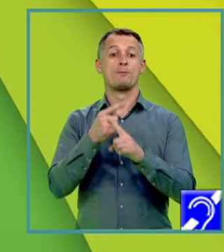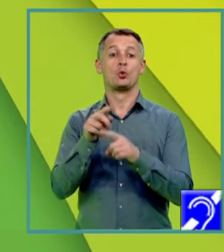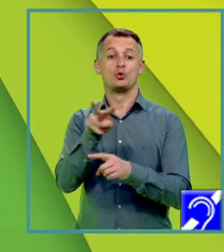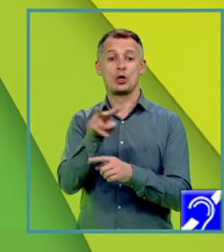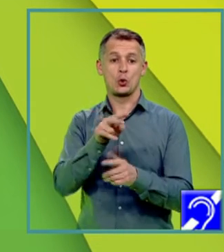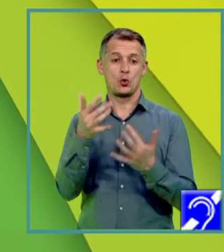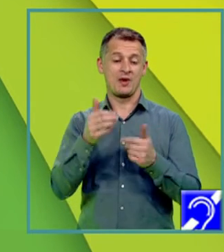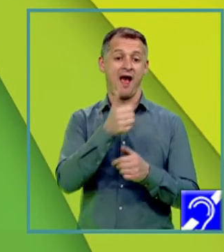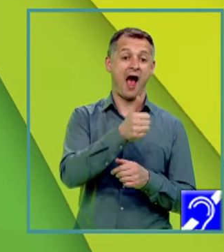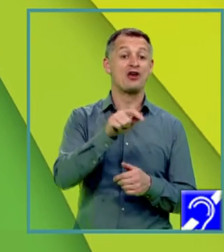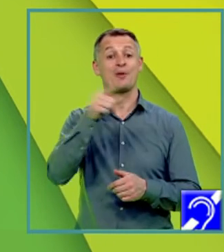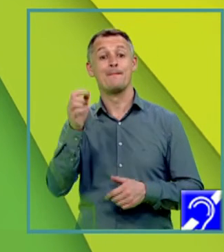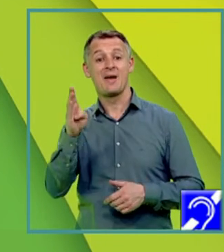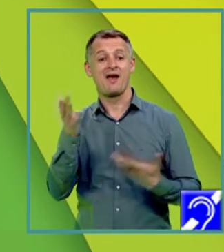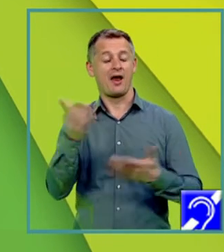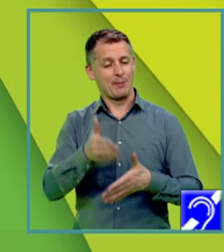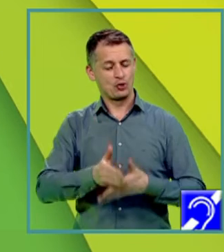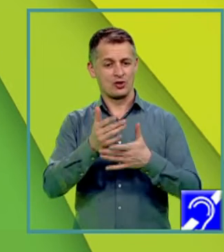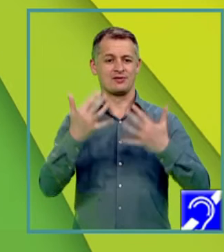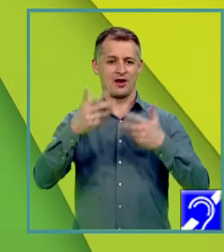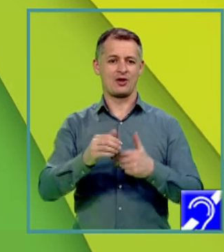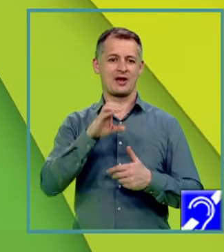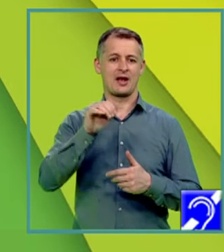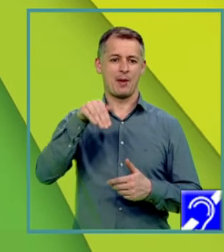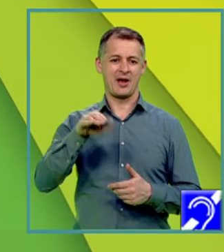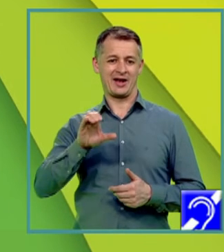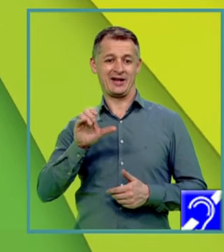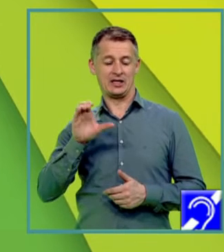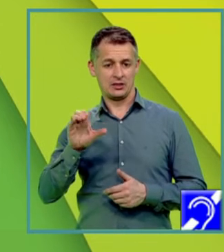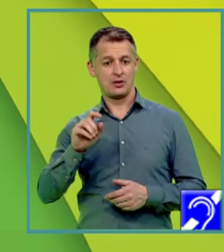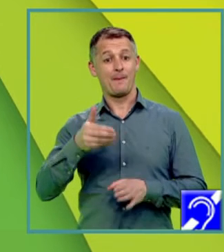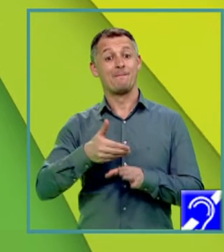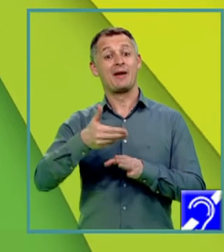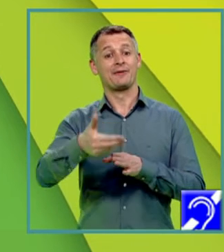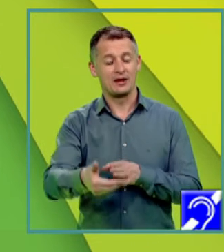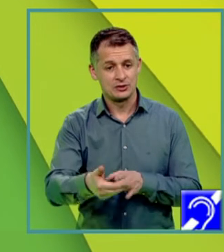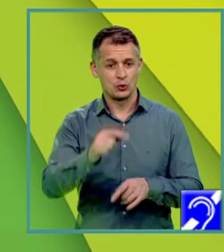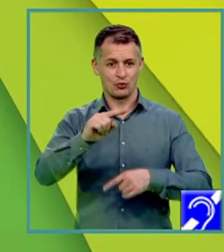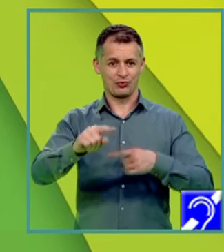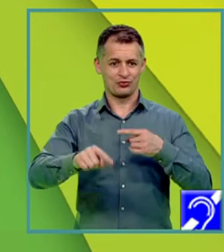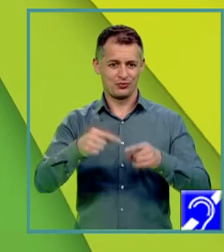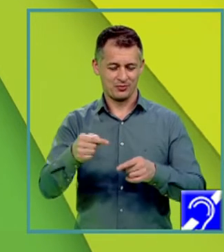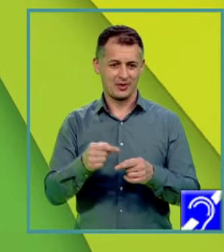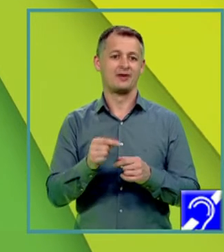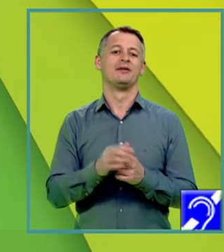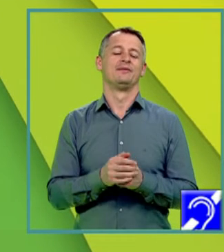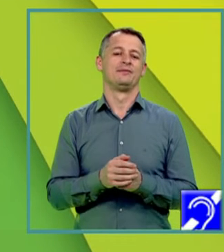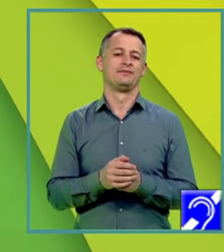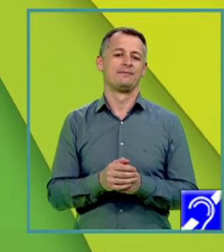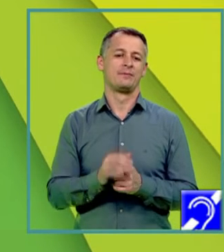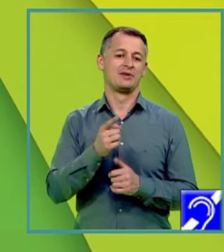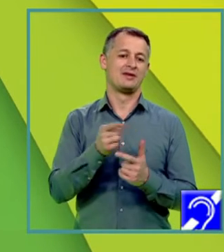două numere a și b care mă ajută să calculez cmmmc ulterior calculării cmmdc dintre